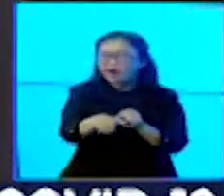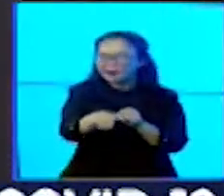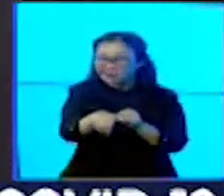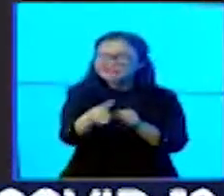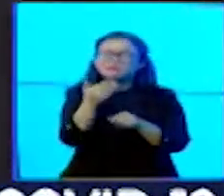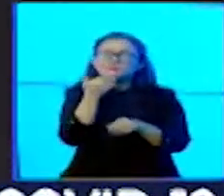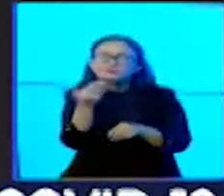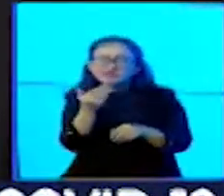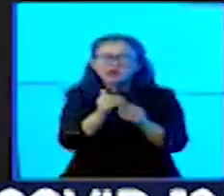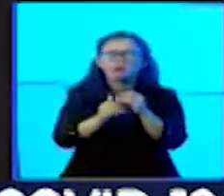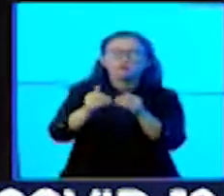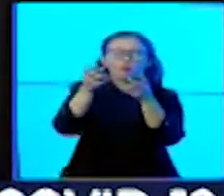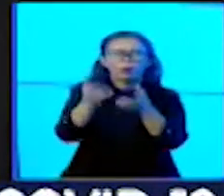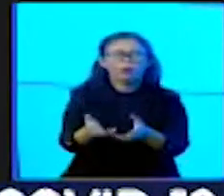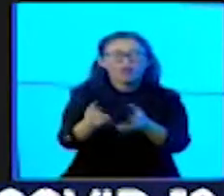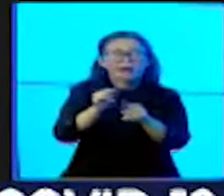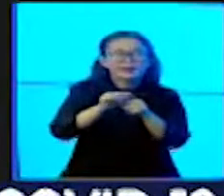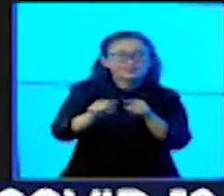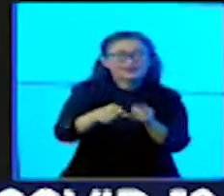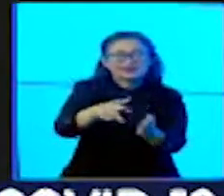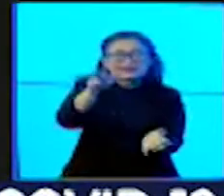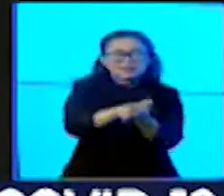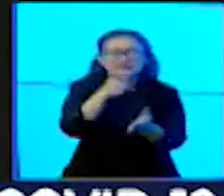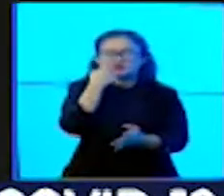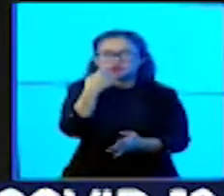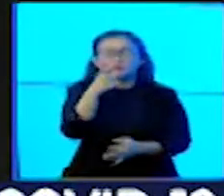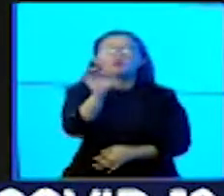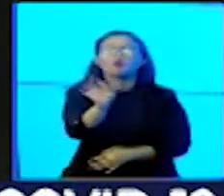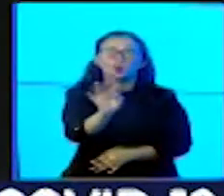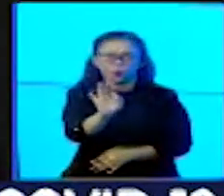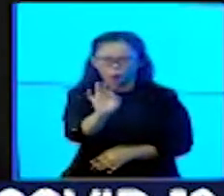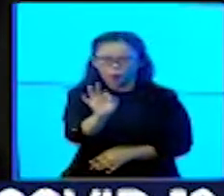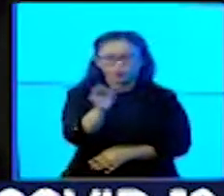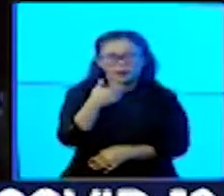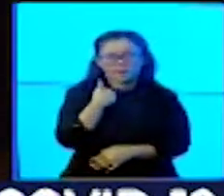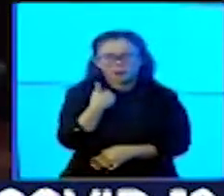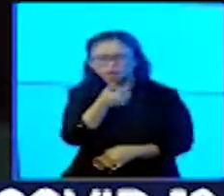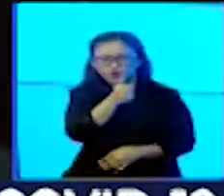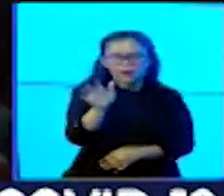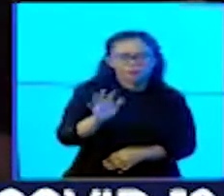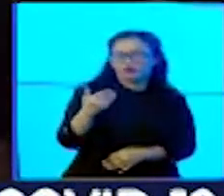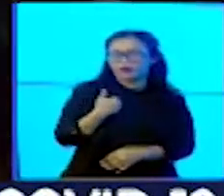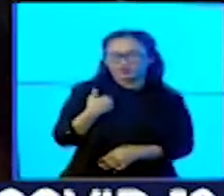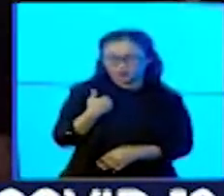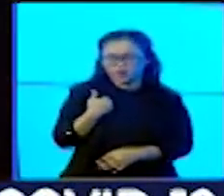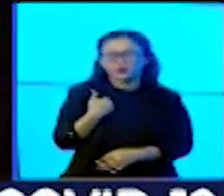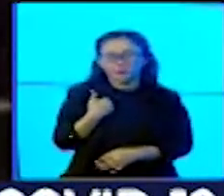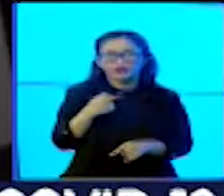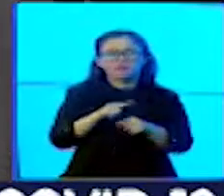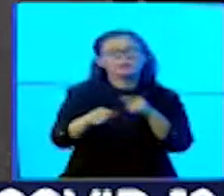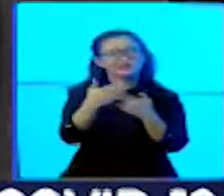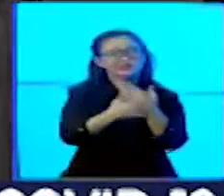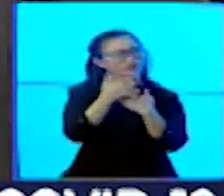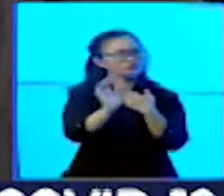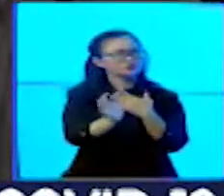sedang hingga berat. Namun, belum ada hasil pemeriksaan memastikan pasien positif COVID-19.